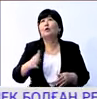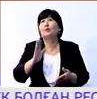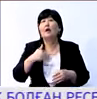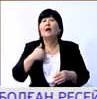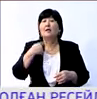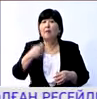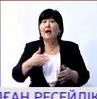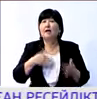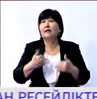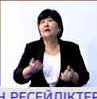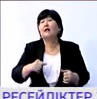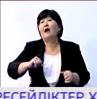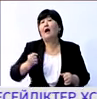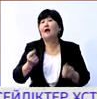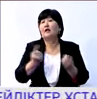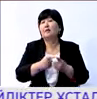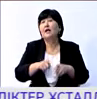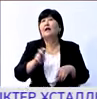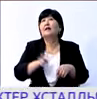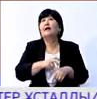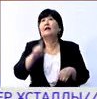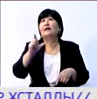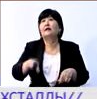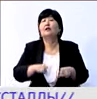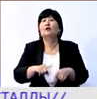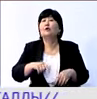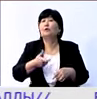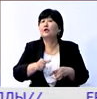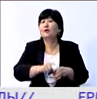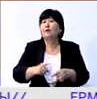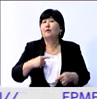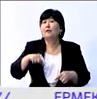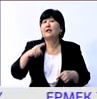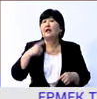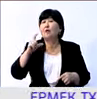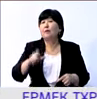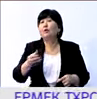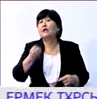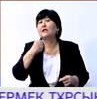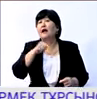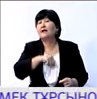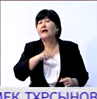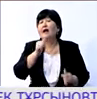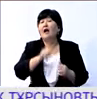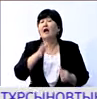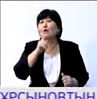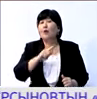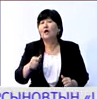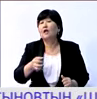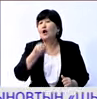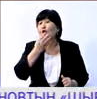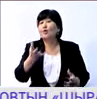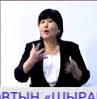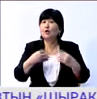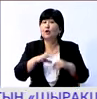аламын, әрі жаңа әріптестейміз ғой, енді дәрігер ретінде де өте білікті маман. Ол кісінің бір жақсы қасиеті, әр уақытта мысалы любой